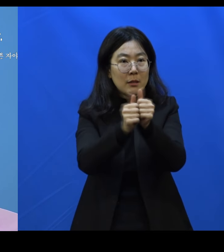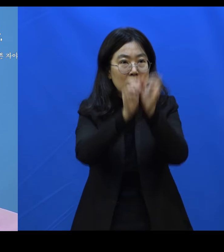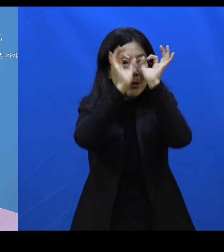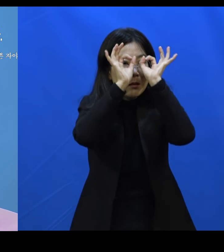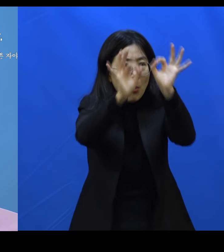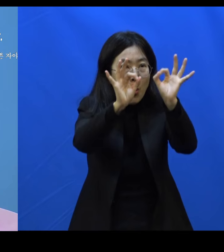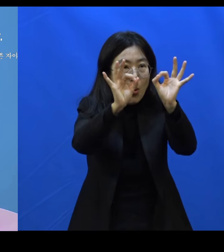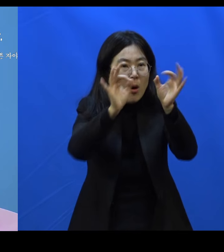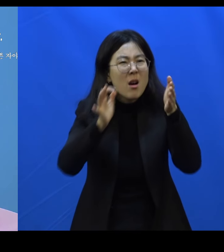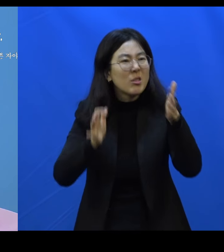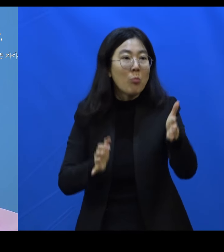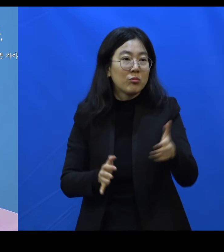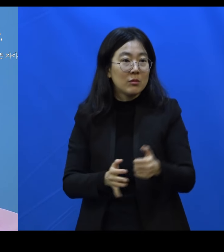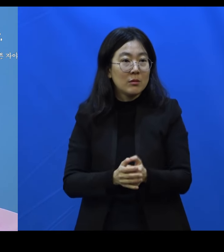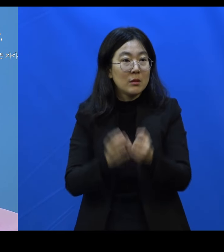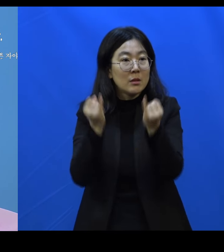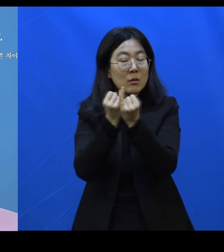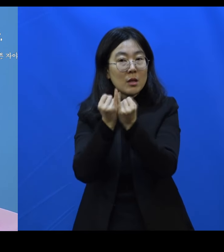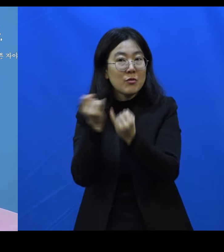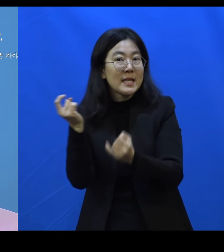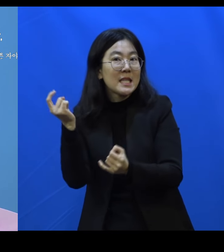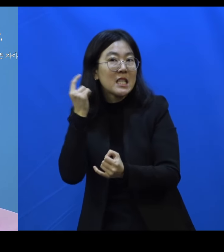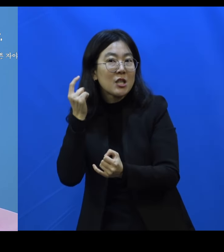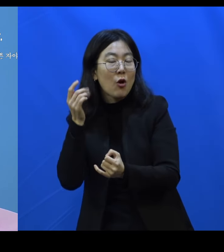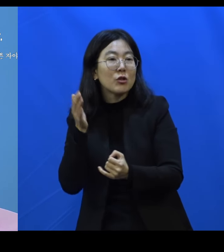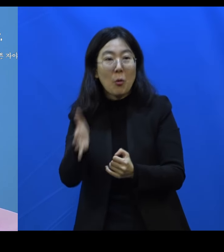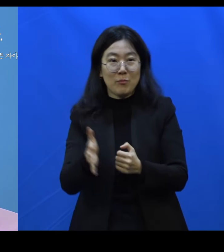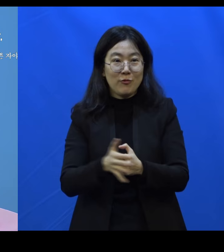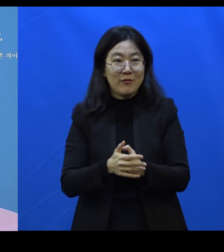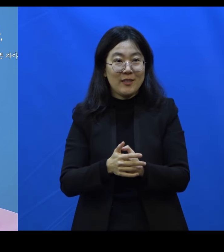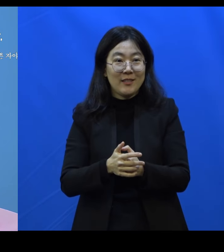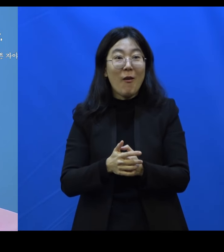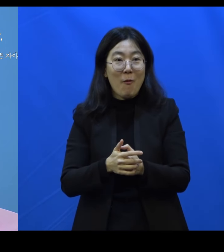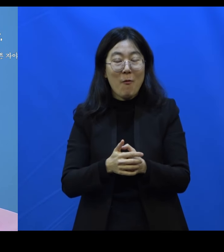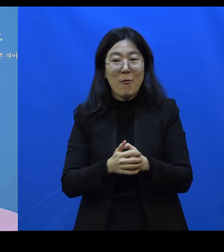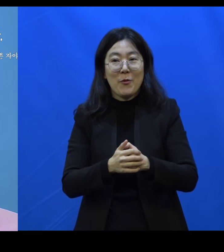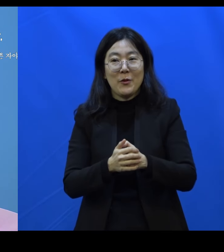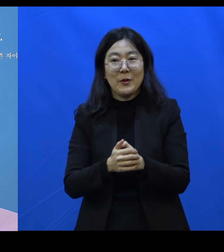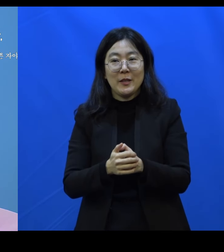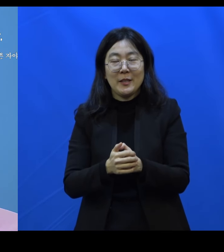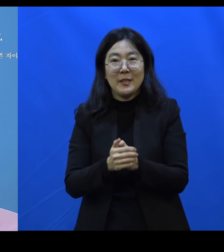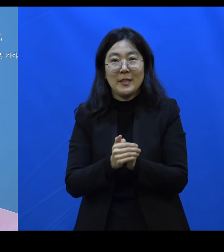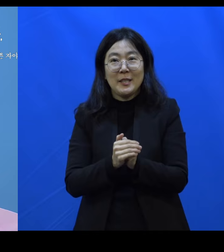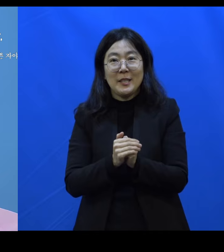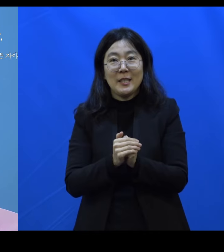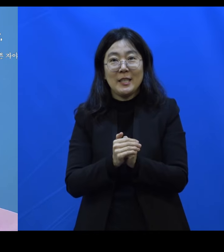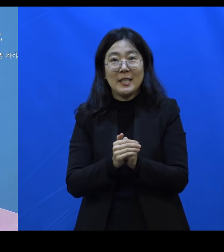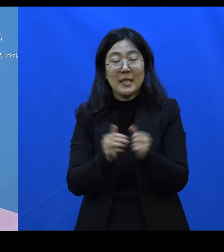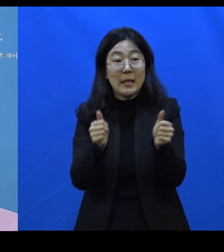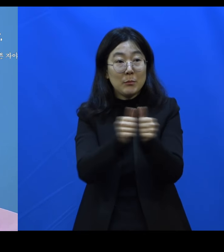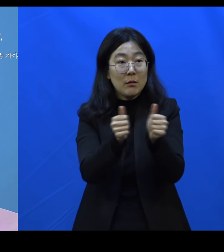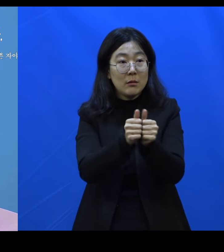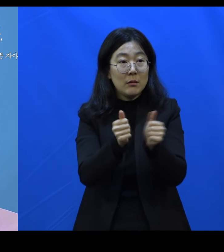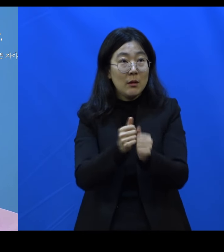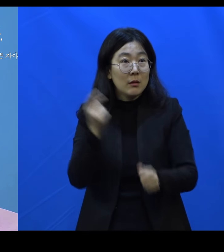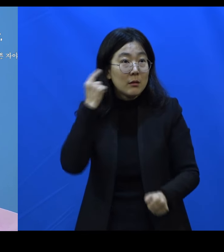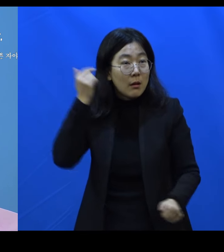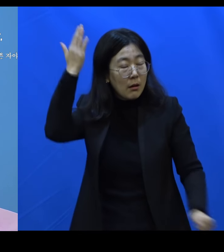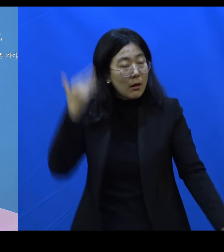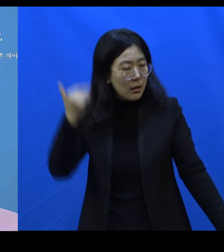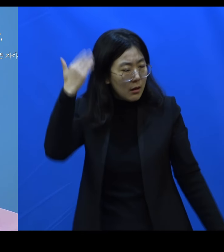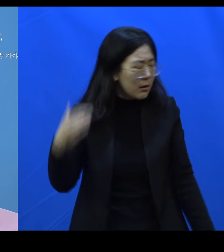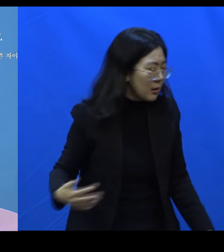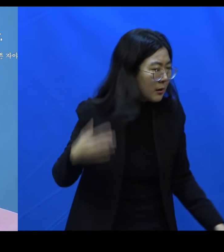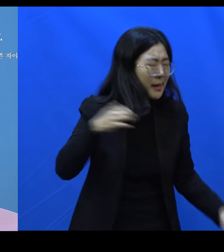시각적이다. 시각 보는 게 좀 빠르고 여성은 듣는 쪽이 좀 더 발달하고 남성들이 듣는 게 조금